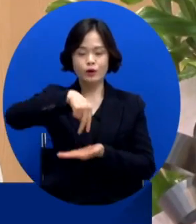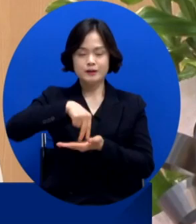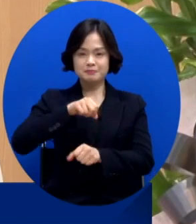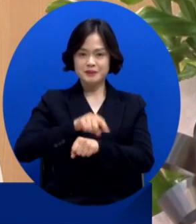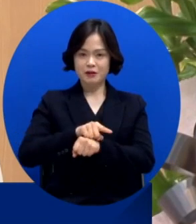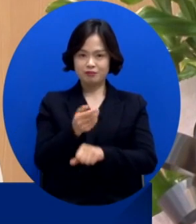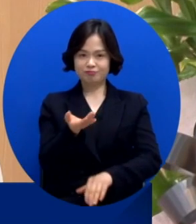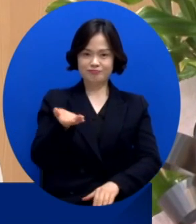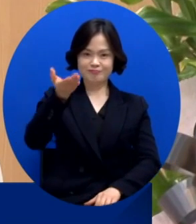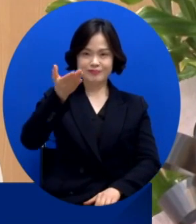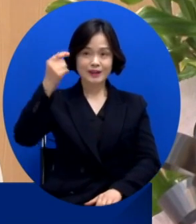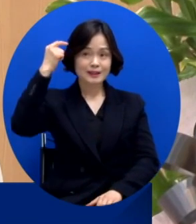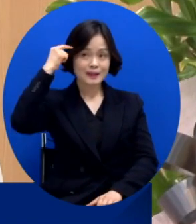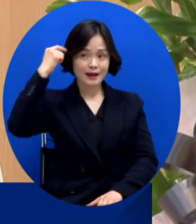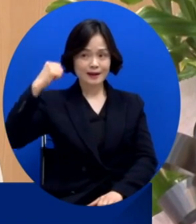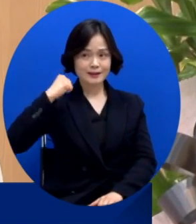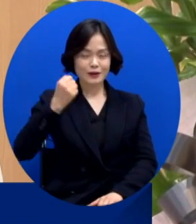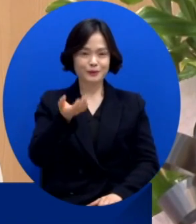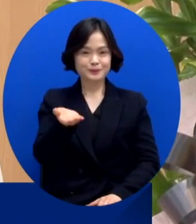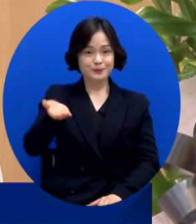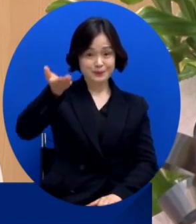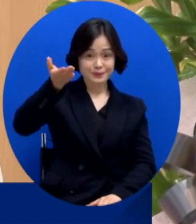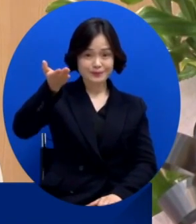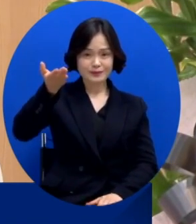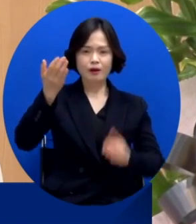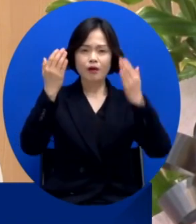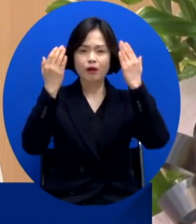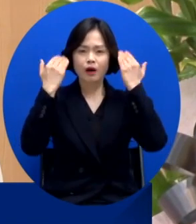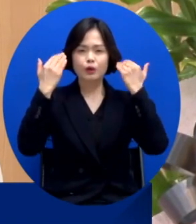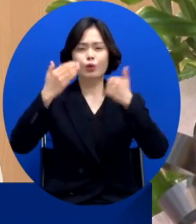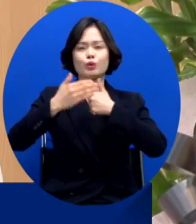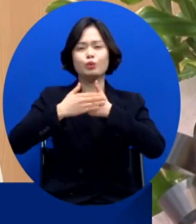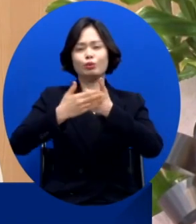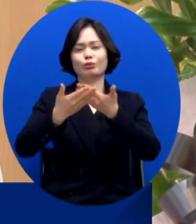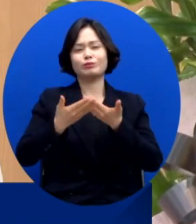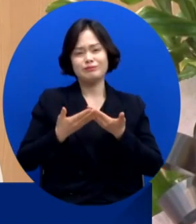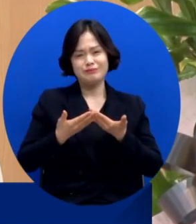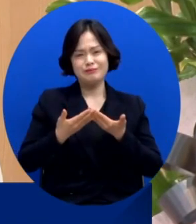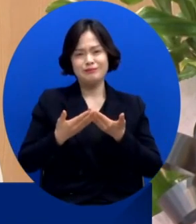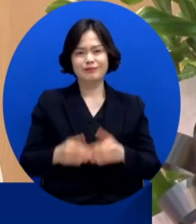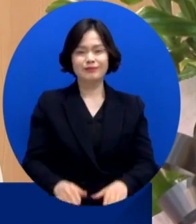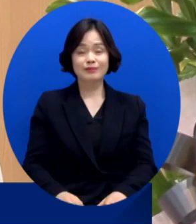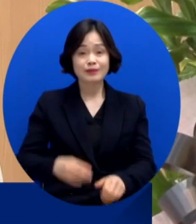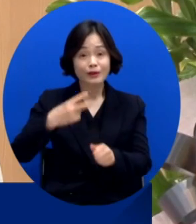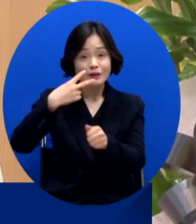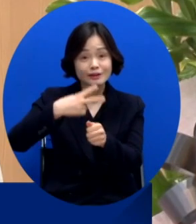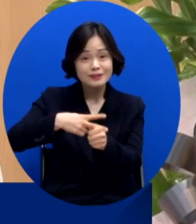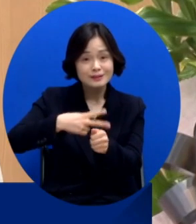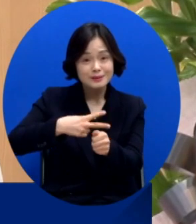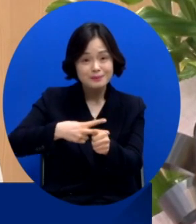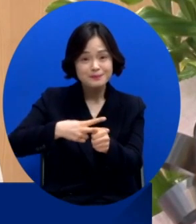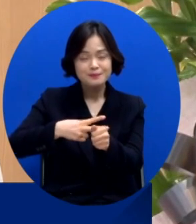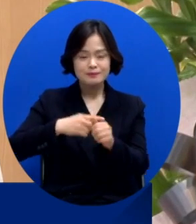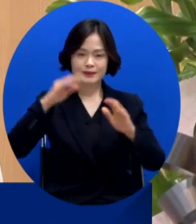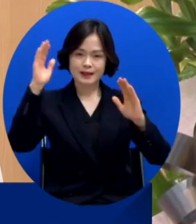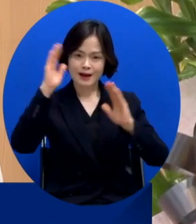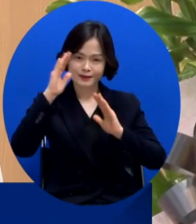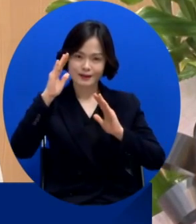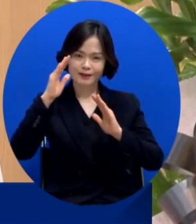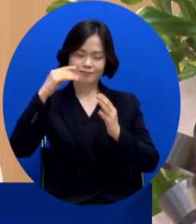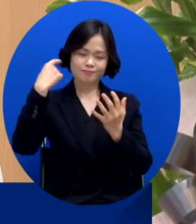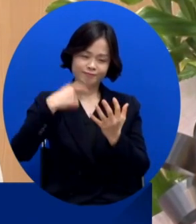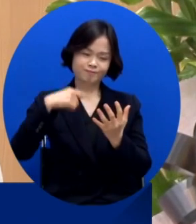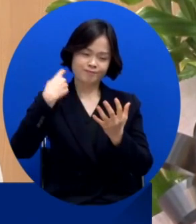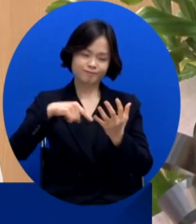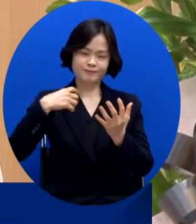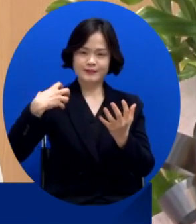사고 능력을 키우는데 많은 도움을 받았습니다. 그뿐만 아니라 선생님이 매 학생마다 책임을